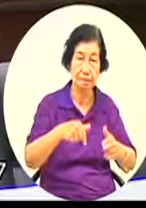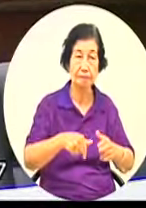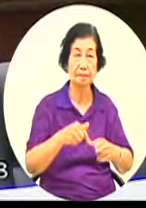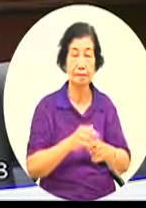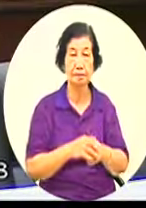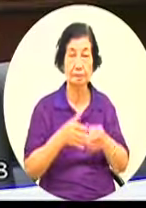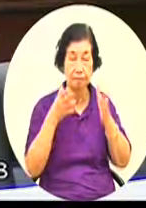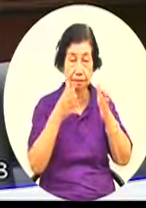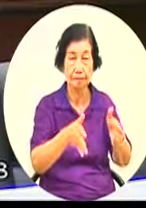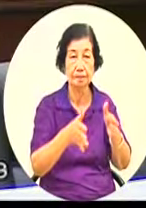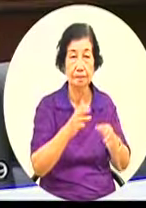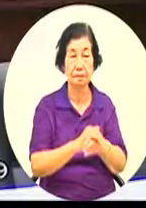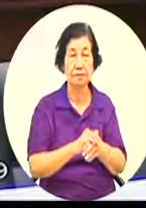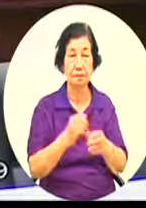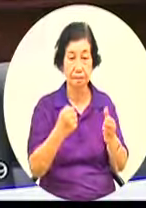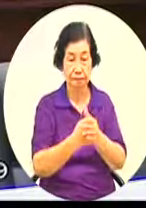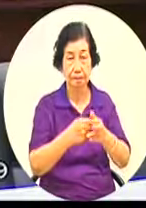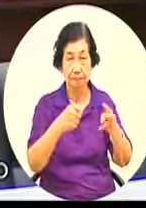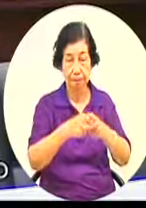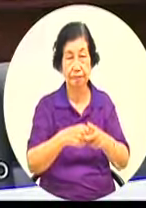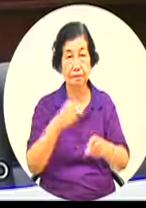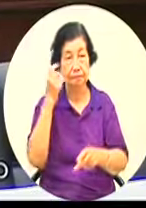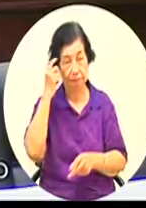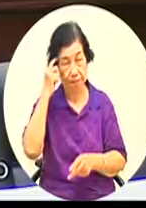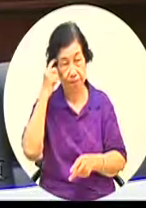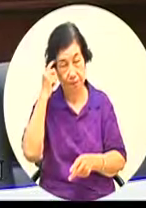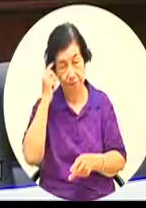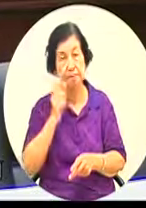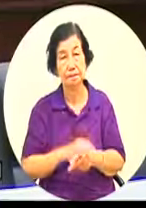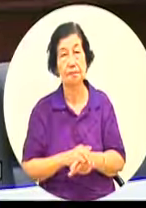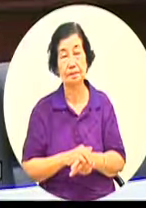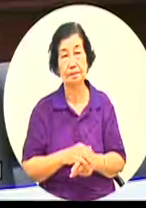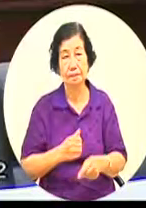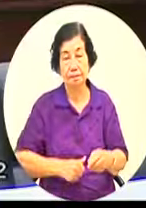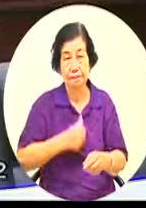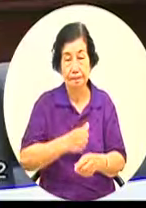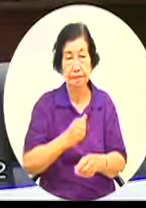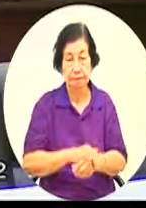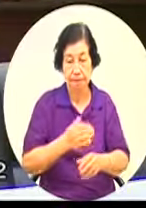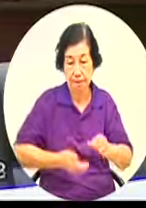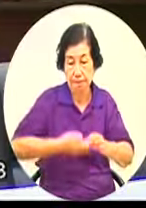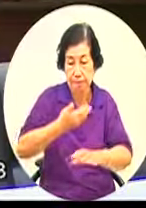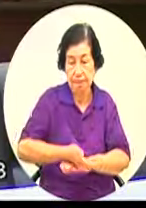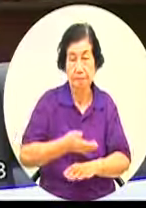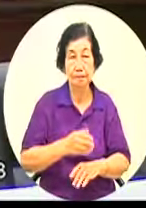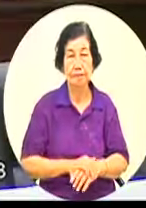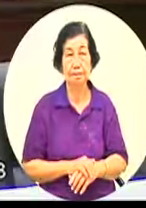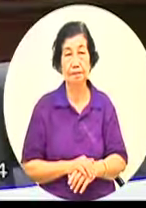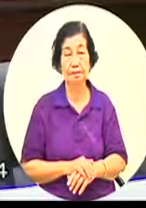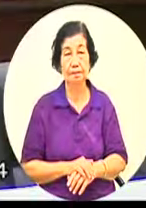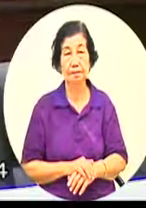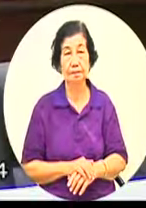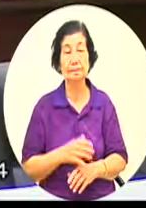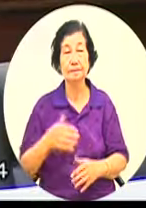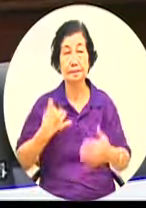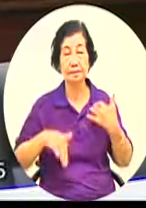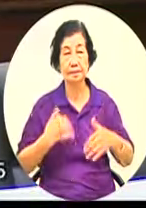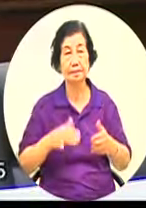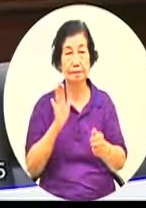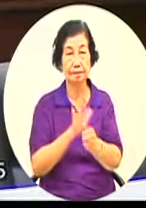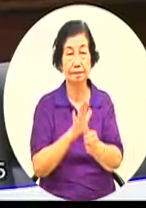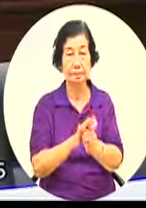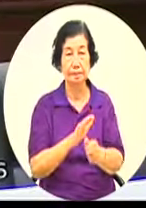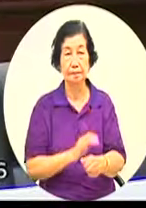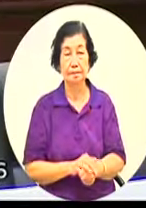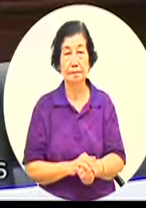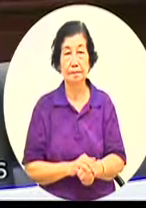对这样的一个志工的概念义不容辞，而且这些的医师团体都非常非常的乐意。那健康